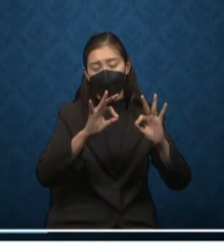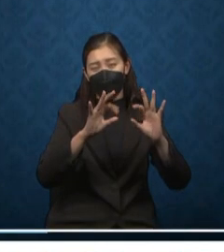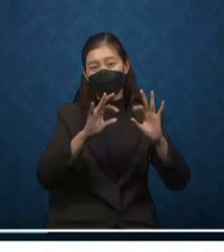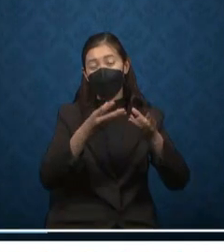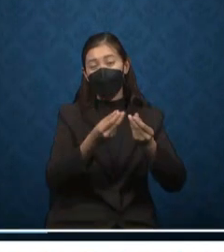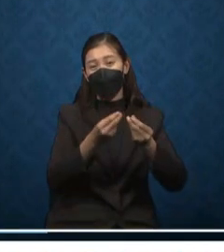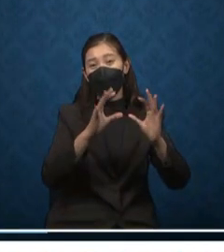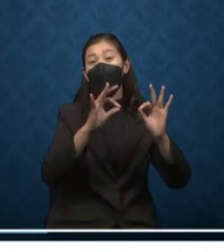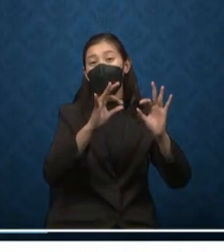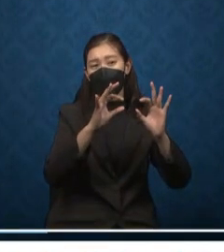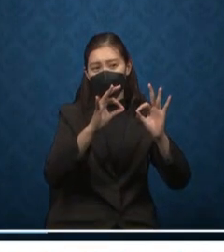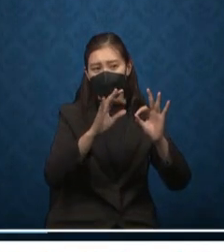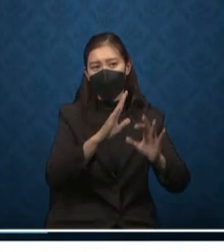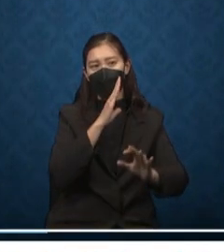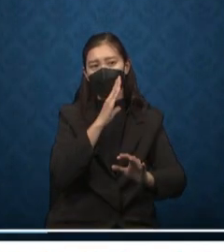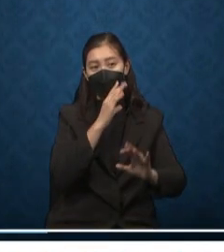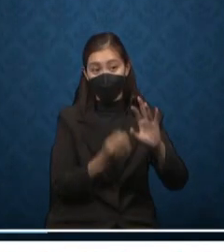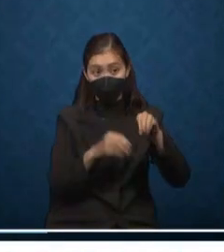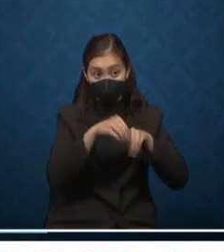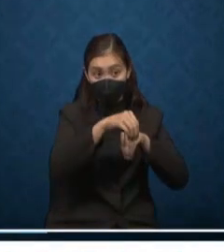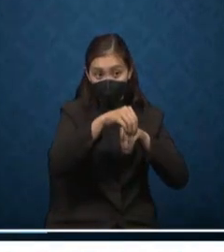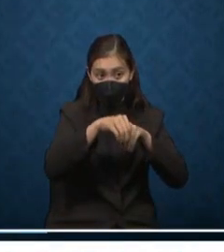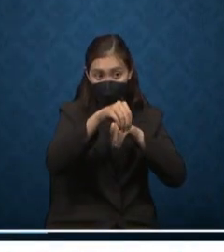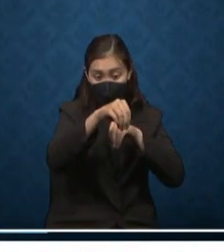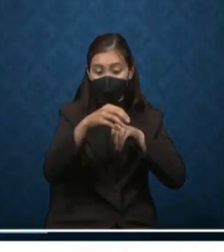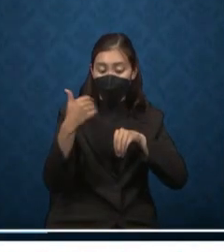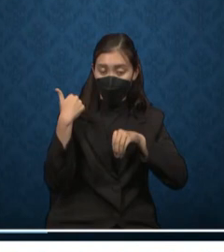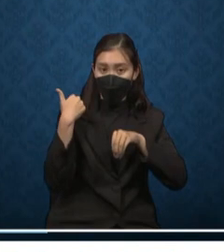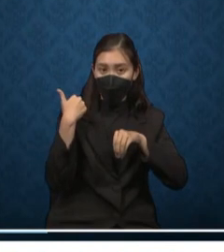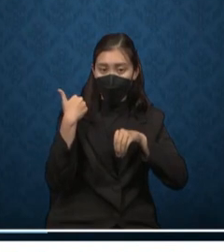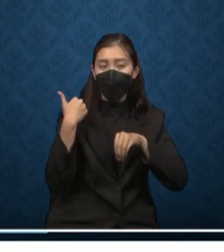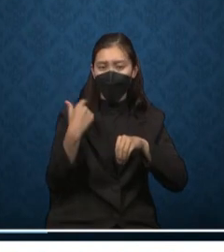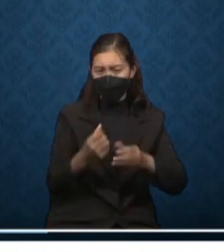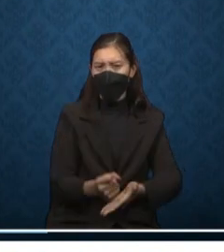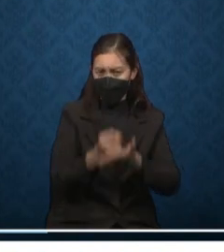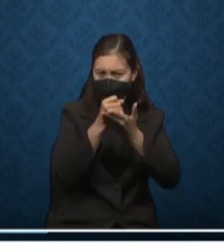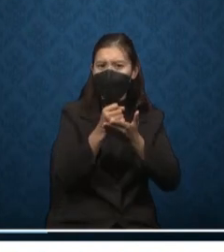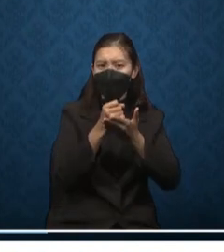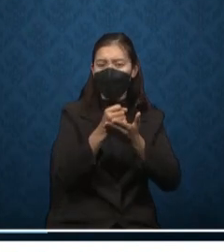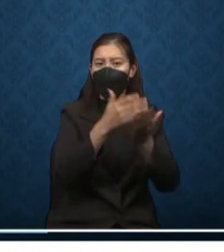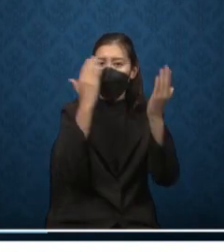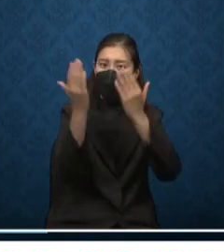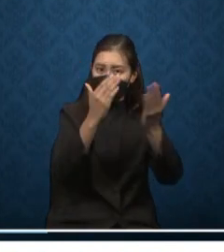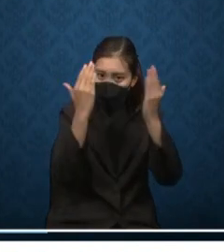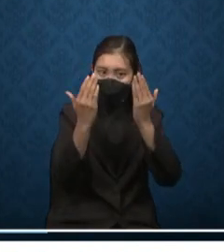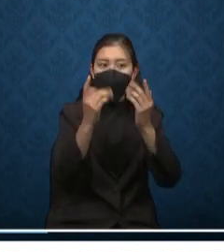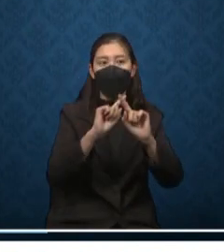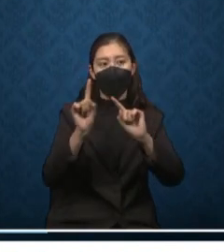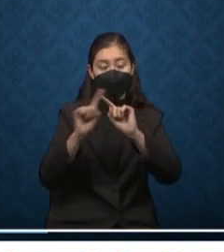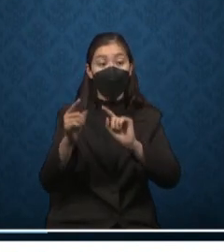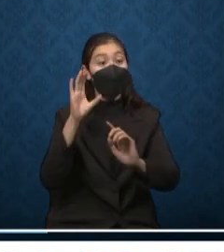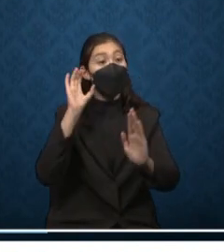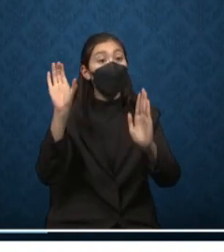สภาพที่เห็นอยู่ที่เป็นภาพอย่างนี้นั้นเนี่ยถ้าหากว่าเราไม่รีบทำการแก้ไขนะครับท่านประธานครับภาพที่ผมเห็นนี้ถ่ายมา